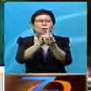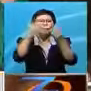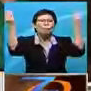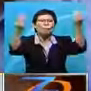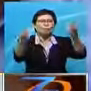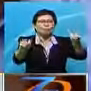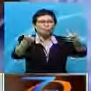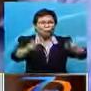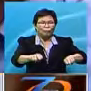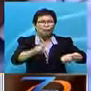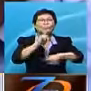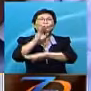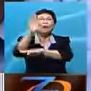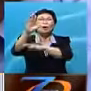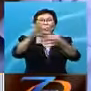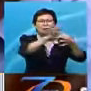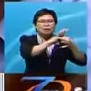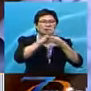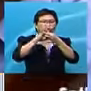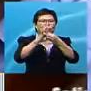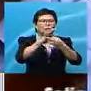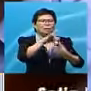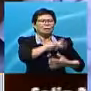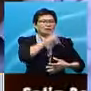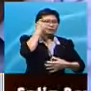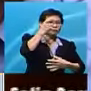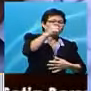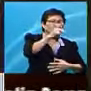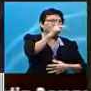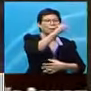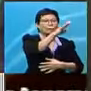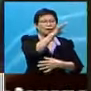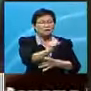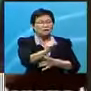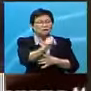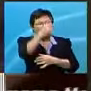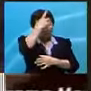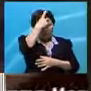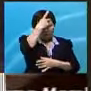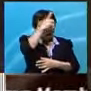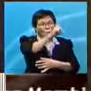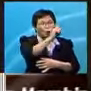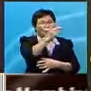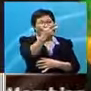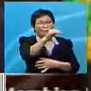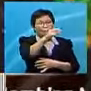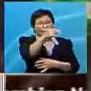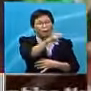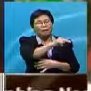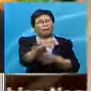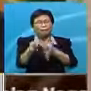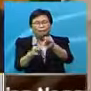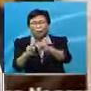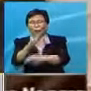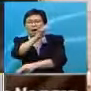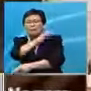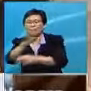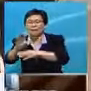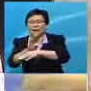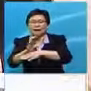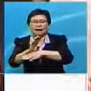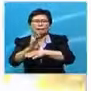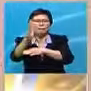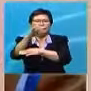majlis menandatangani perjanjian kerjasama antara Ketua Setiausaha Kementerian Belia dan Sukan, Datuk Lokman Hakim Ali dan Pengurus Eksekutif Perniagaan